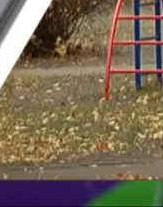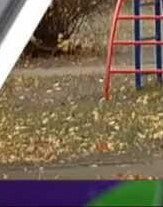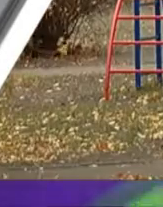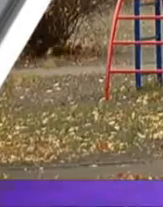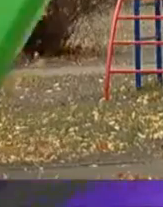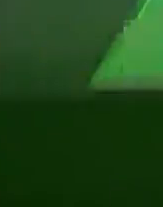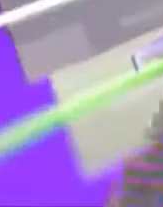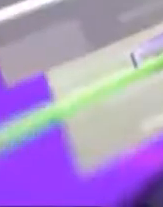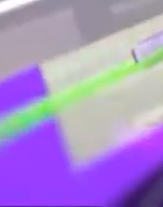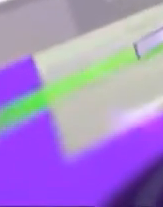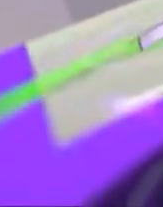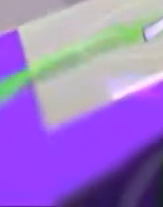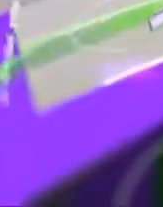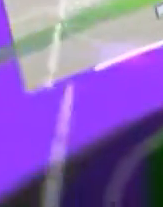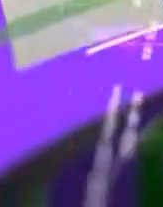груп.